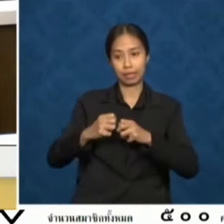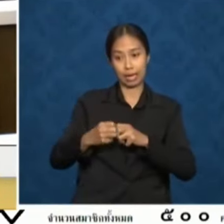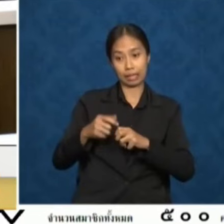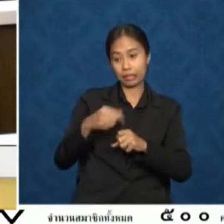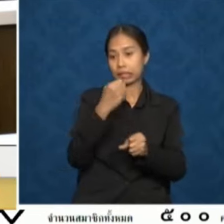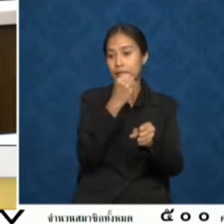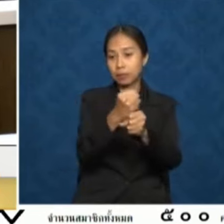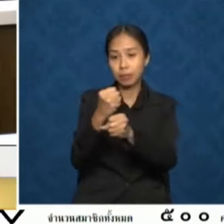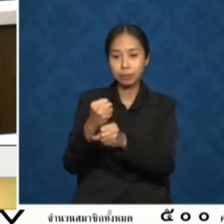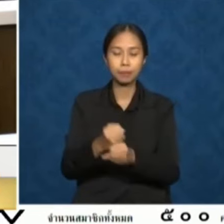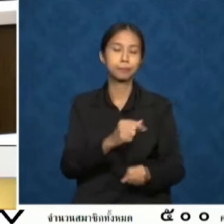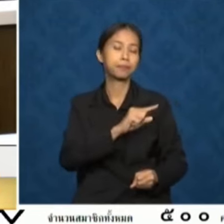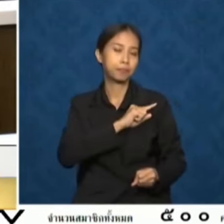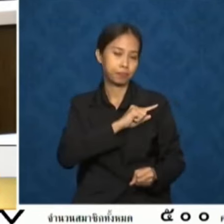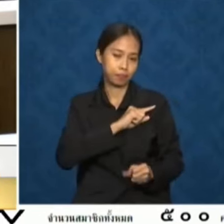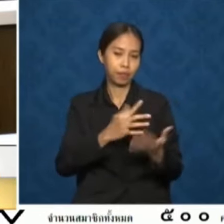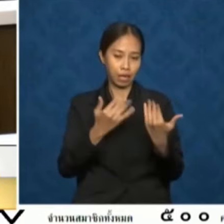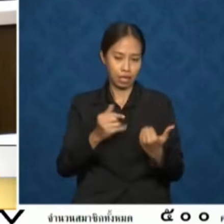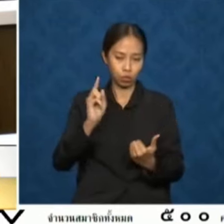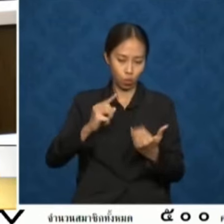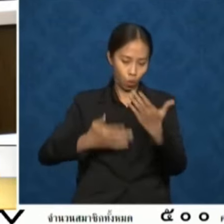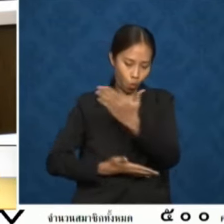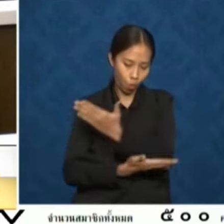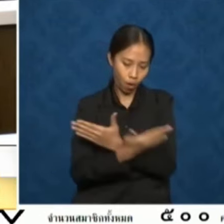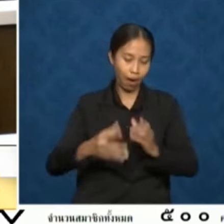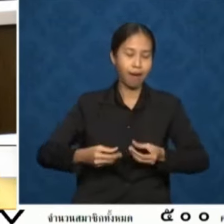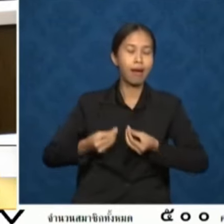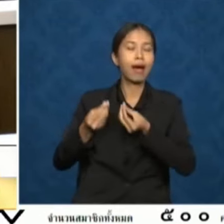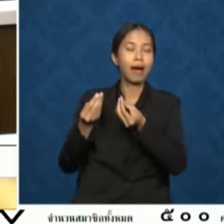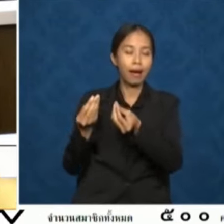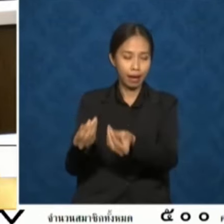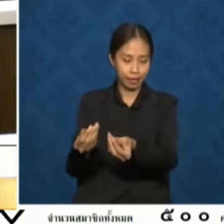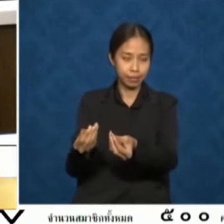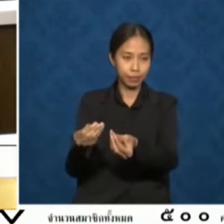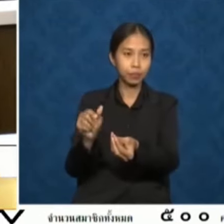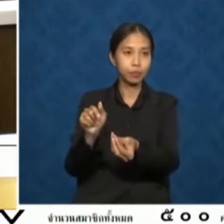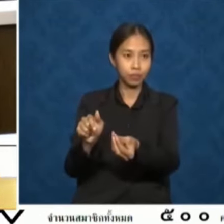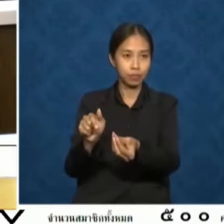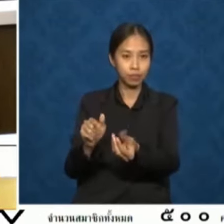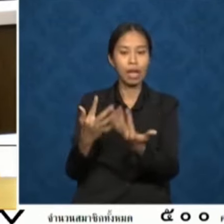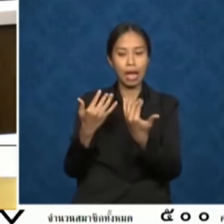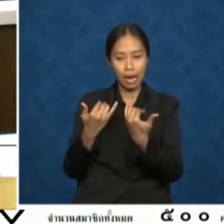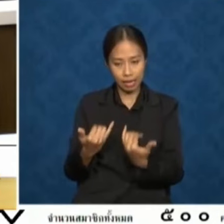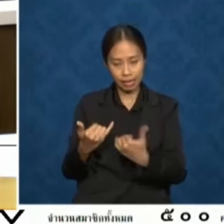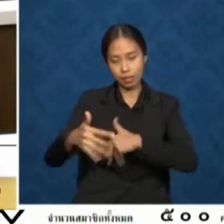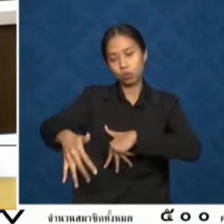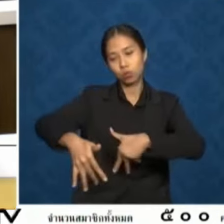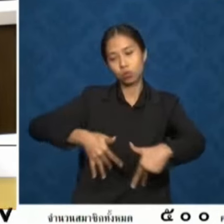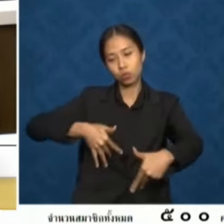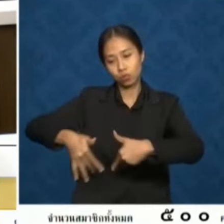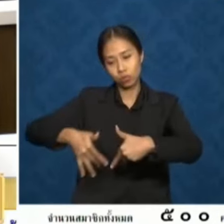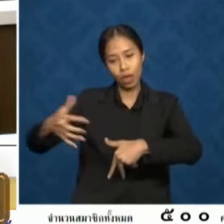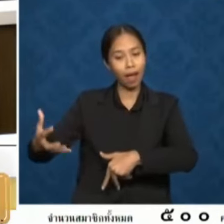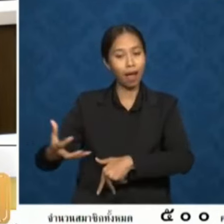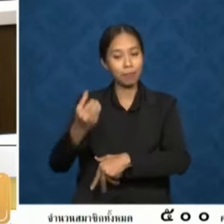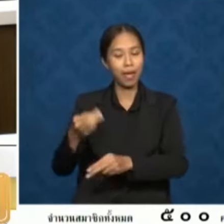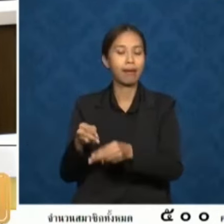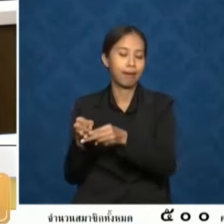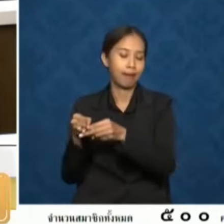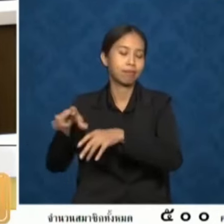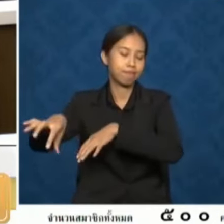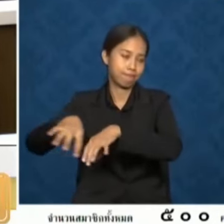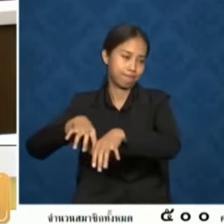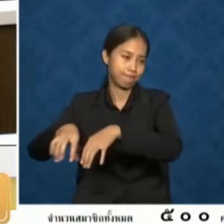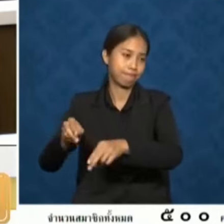ารกิจต่างๆวันนี้ต้องให้โอกาสเขาครับมันถึงเวลาที่ท้องถิ่นจะต้องมีอำนาจที่จะต้